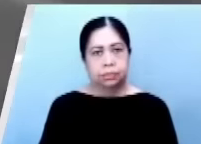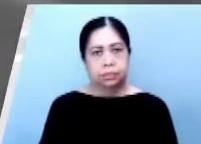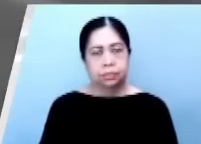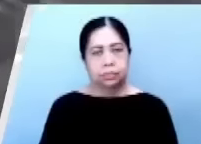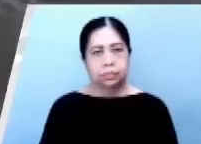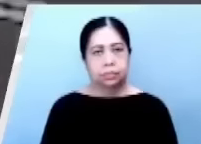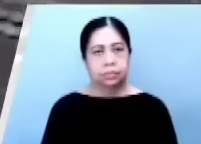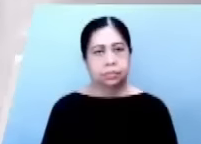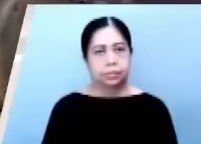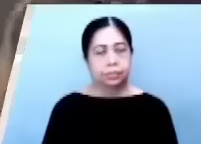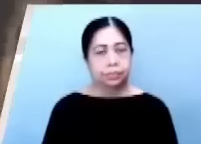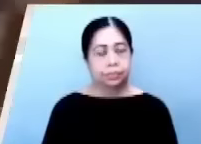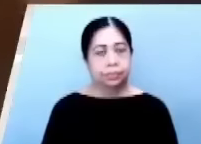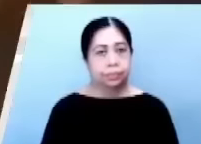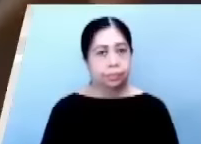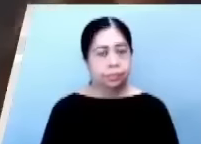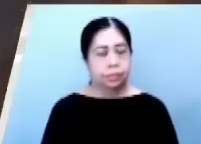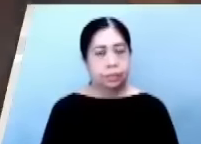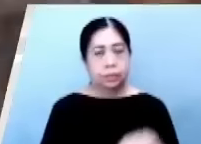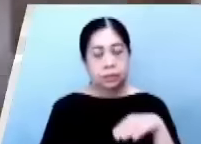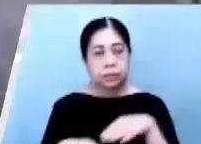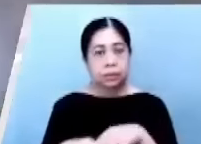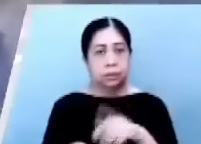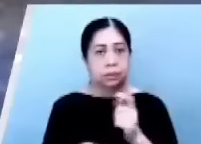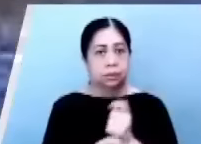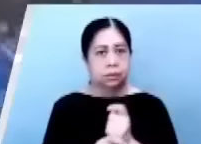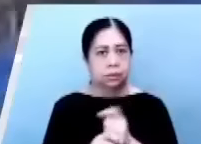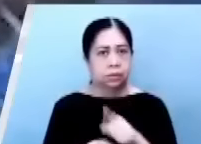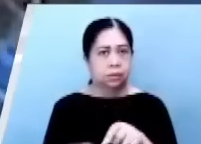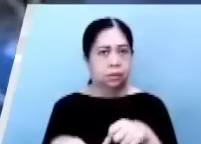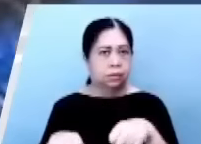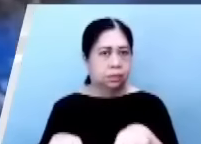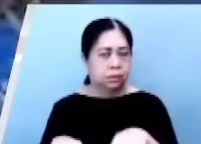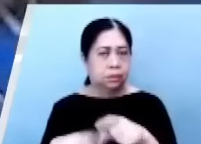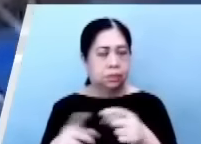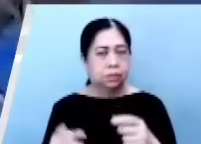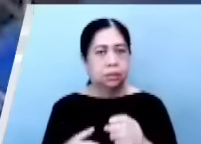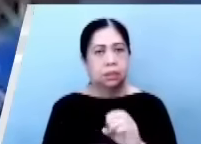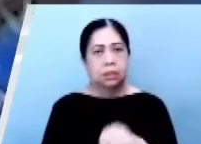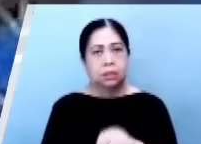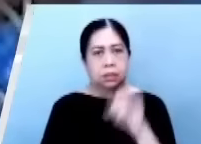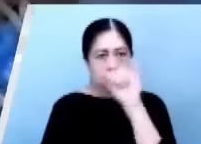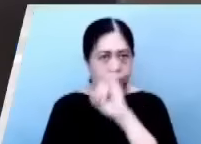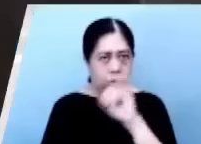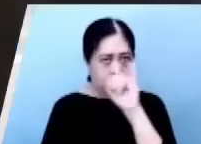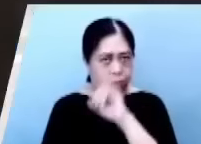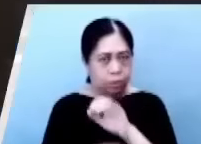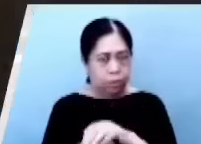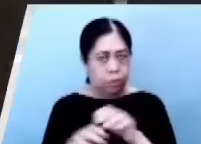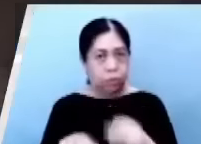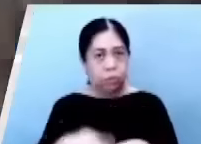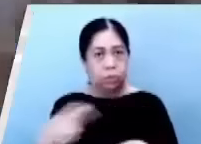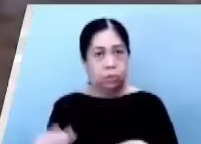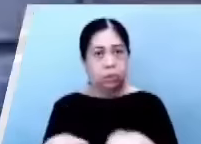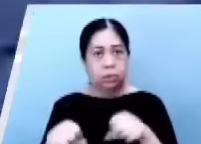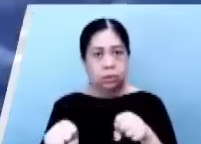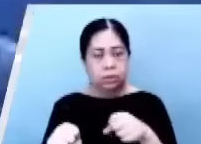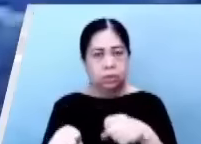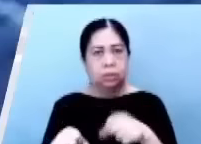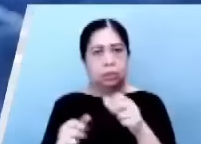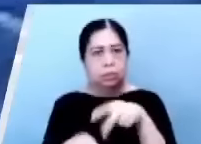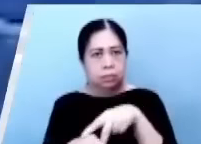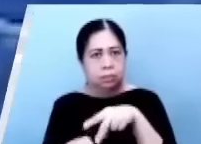Nasagi ng humaharurot na pickup ang isang tricycle sa Zaraga, Iloilo. Tumilapo ng driver at angkas, pati ang mga